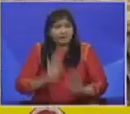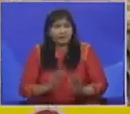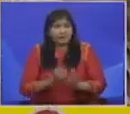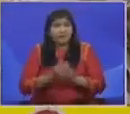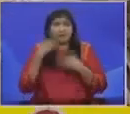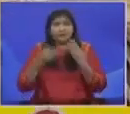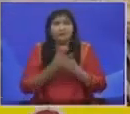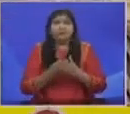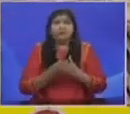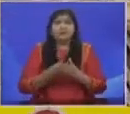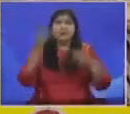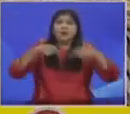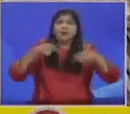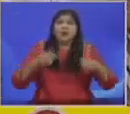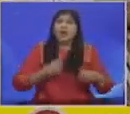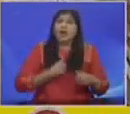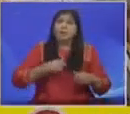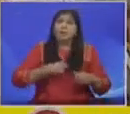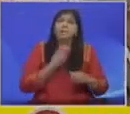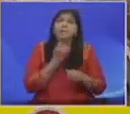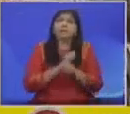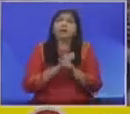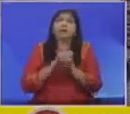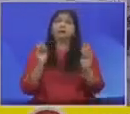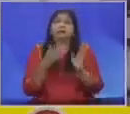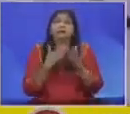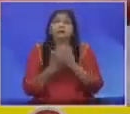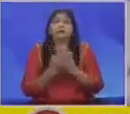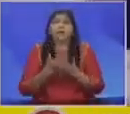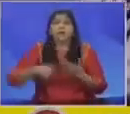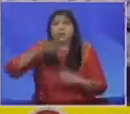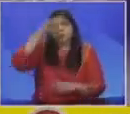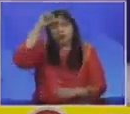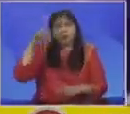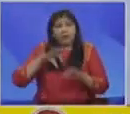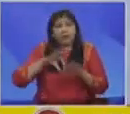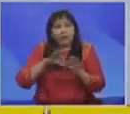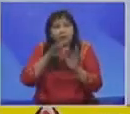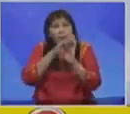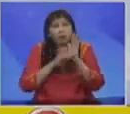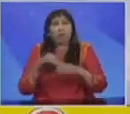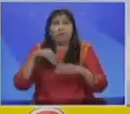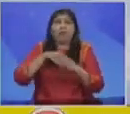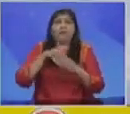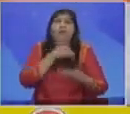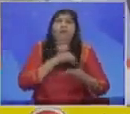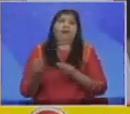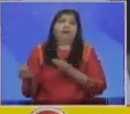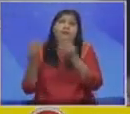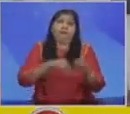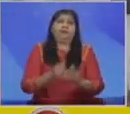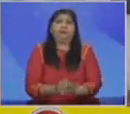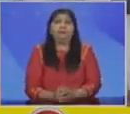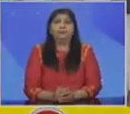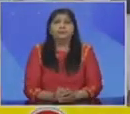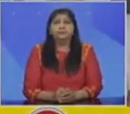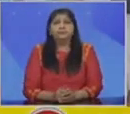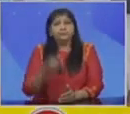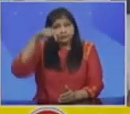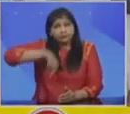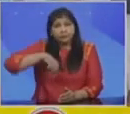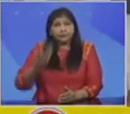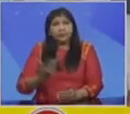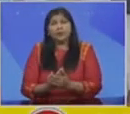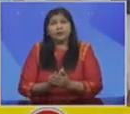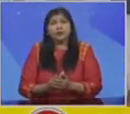जहां लोग आत्मनिर्भर भारत अभियान में इसी तरह अपना योगदान दे रहे हैं। आज